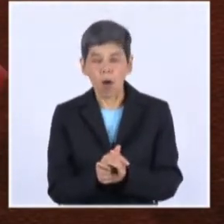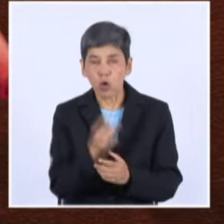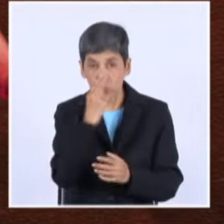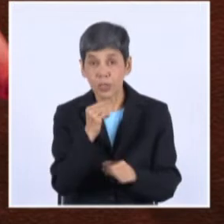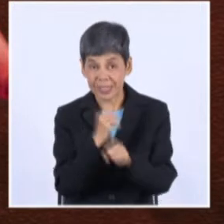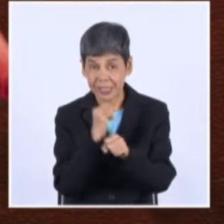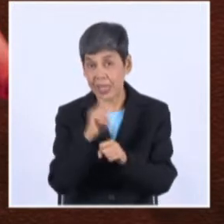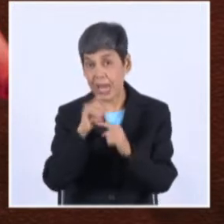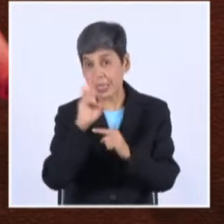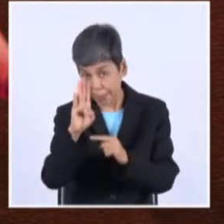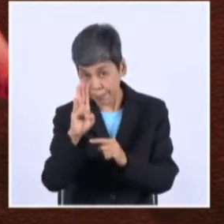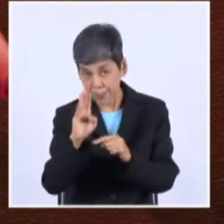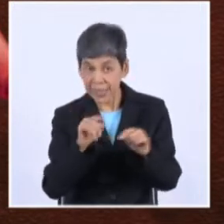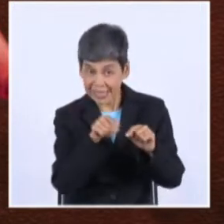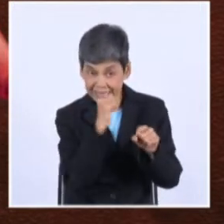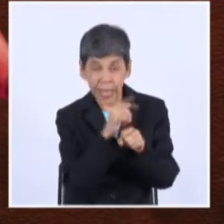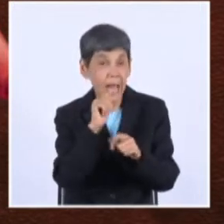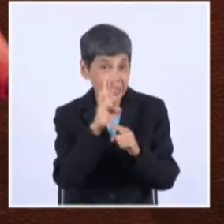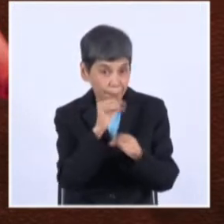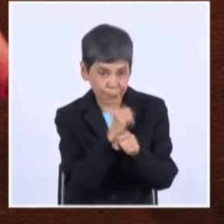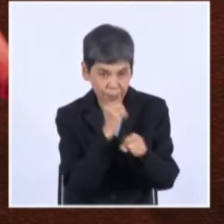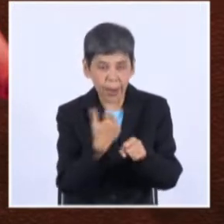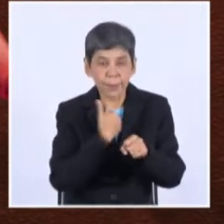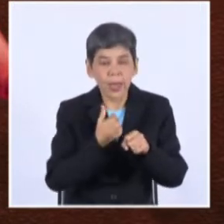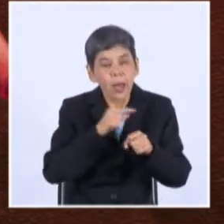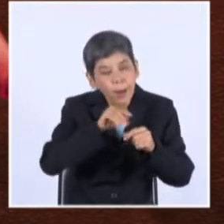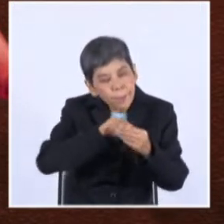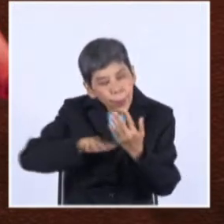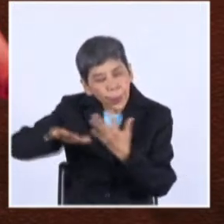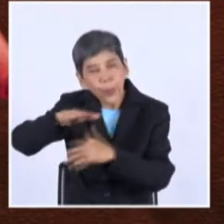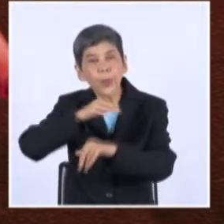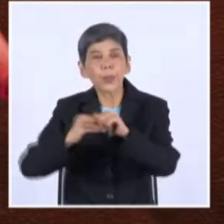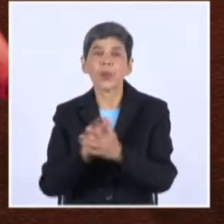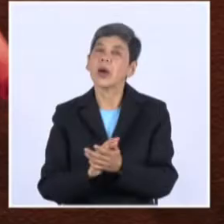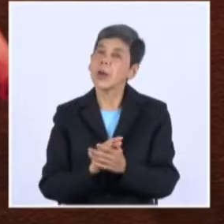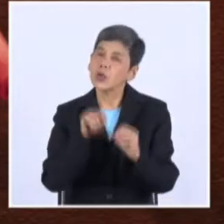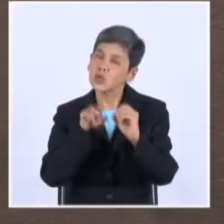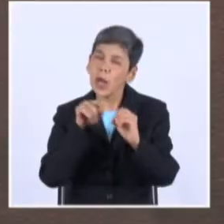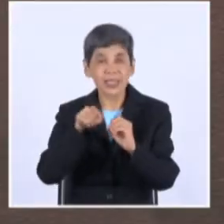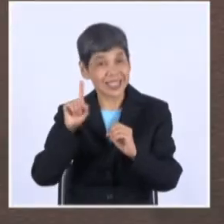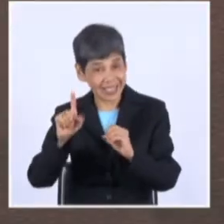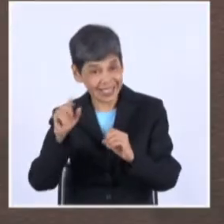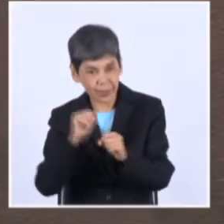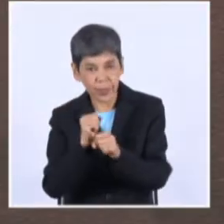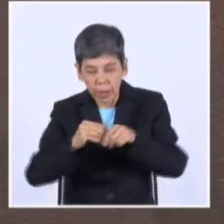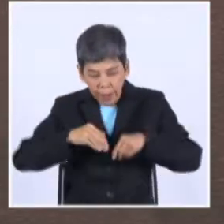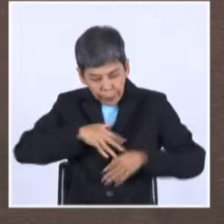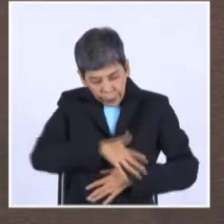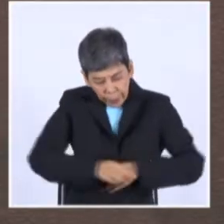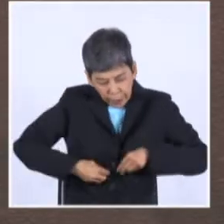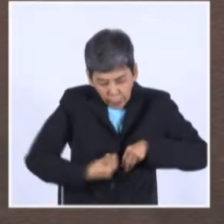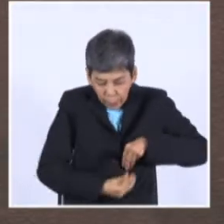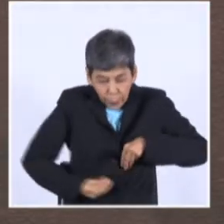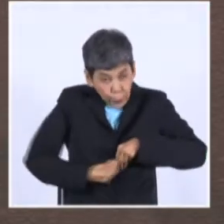การทำงานของตับกันโดยปกติตับจะผลิตน้ำดีออกมาปริมาณครึ่งถึง1ลิตรจากนั้นจะไหลลงไปลำไส้เล็กเ